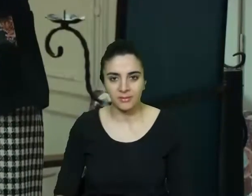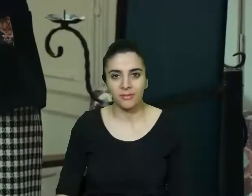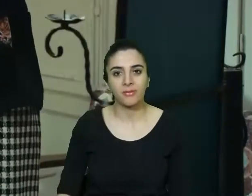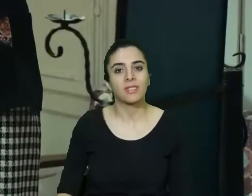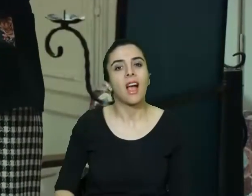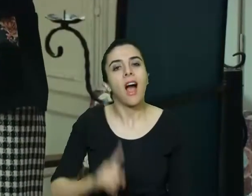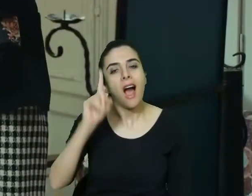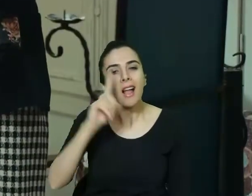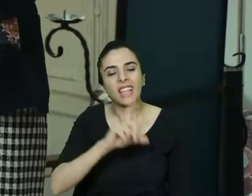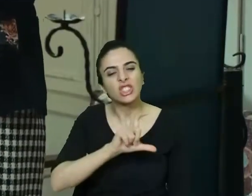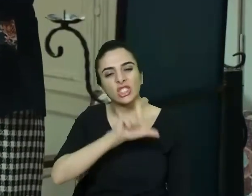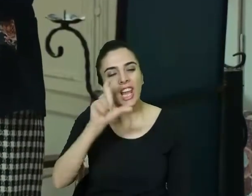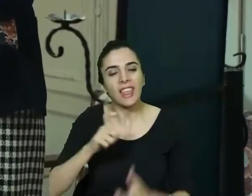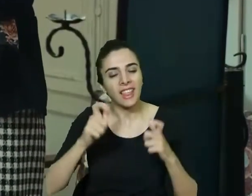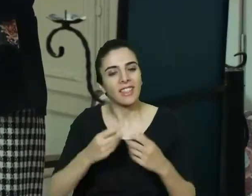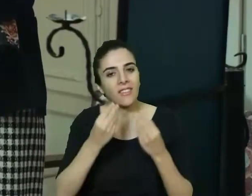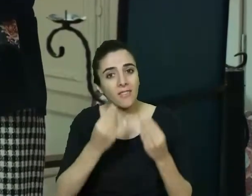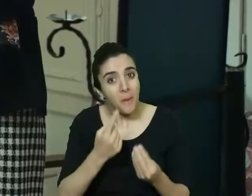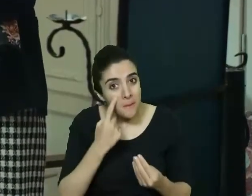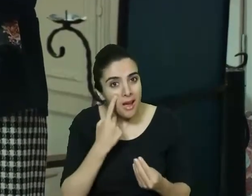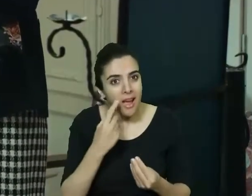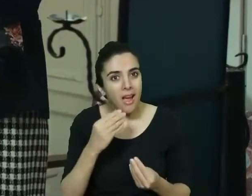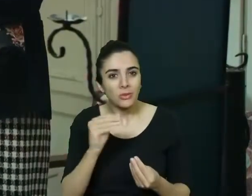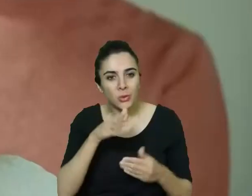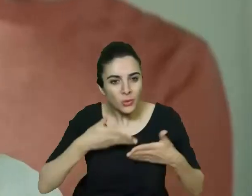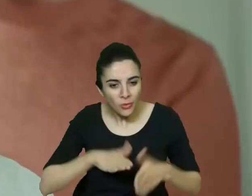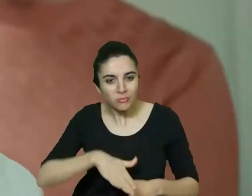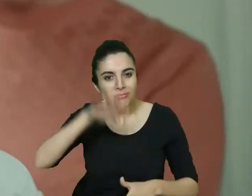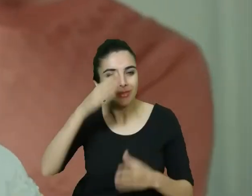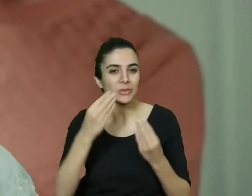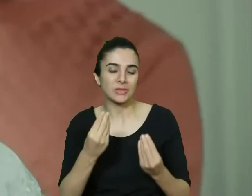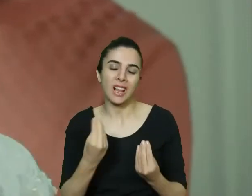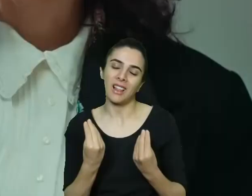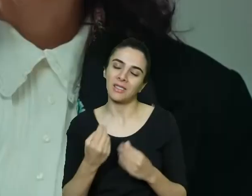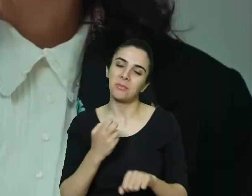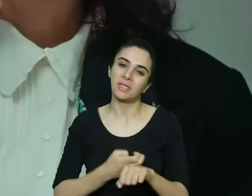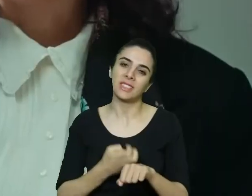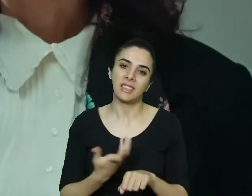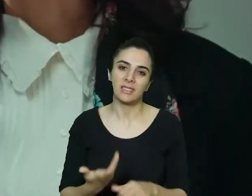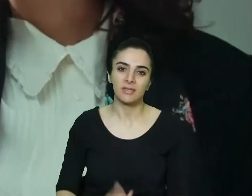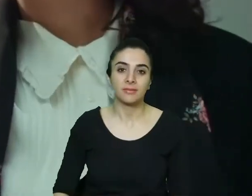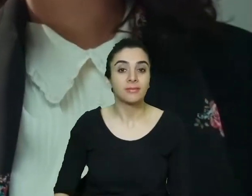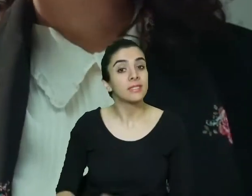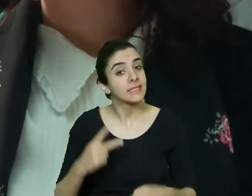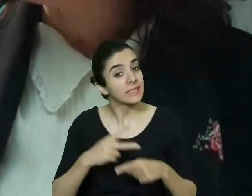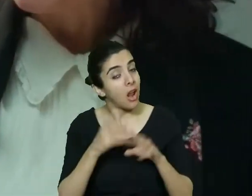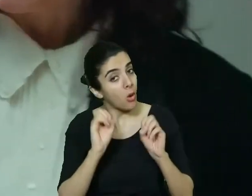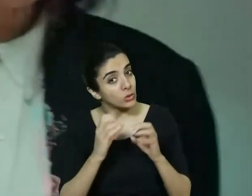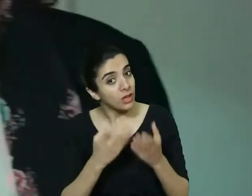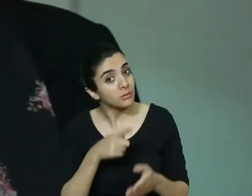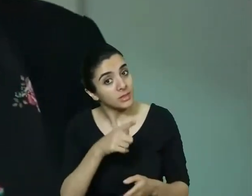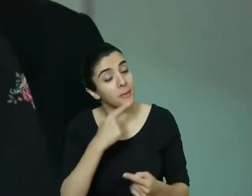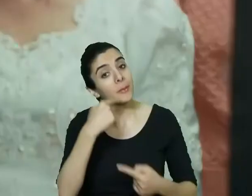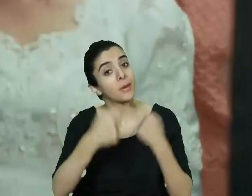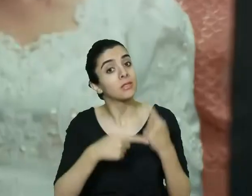Allah mekanlarını cennet etsin. Bak işte ne güzel evlat yetiştirmişler. Daha ne olsun. Zehra hocam,